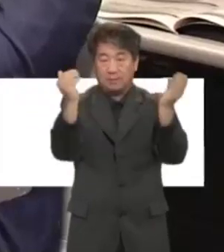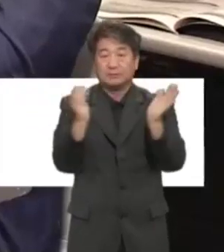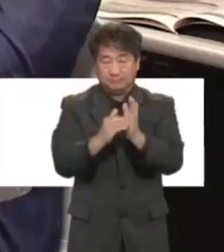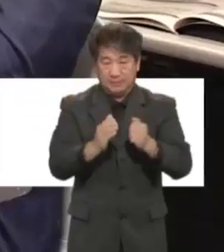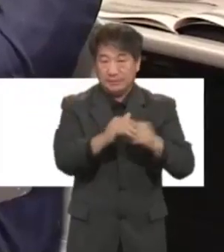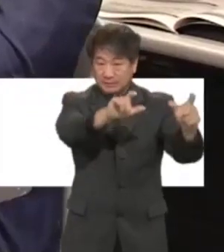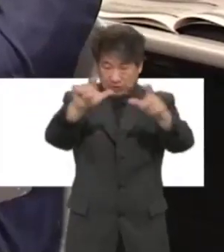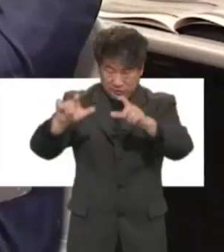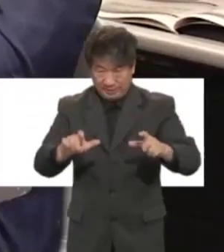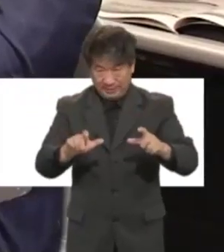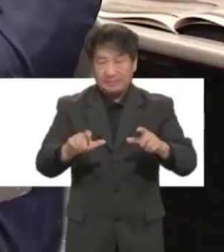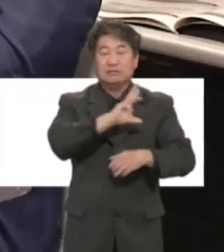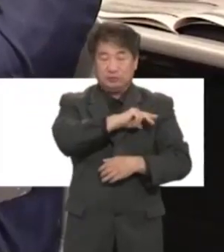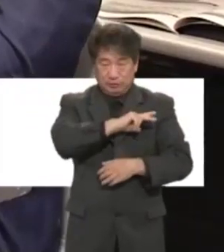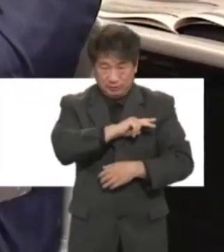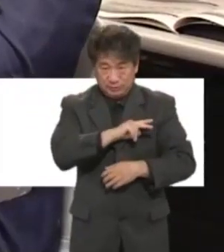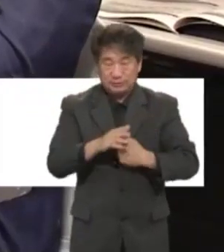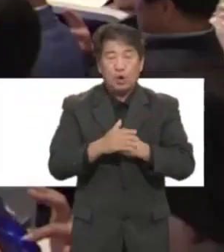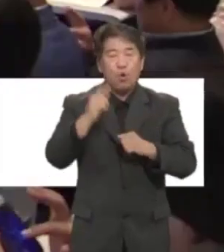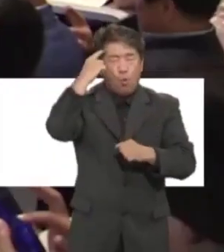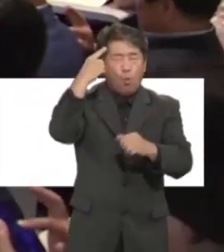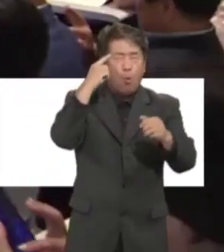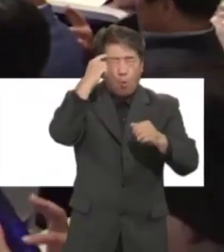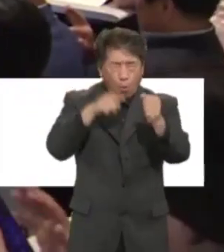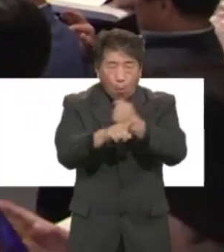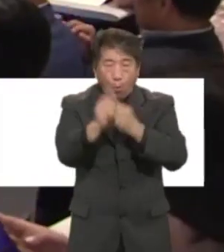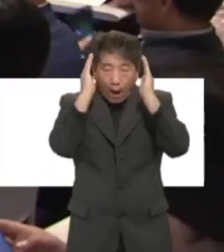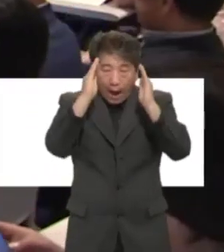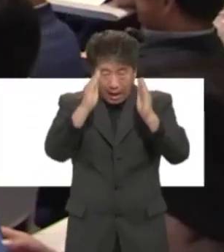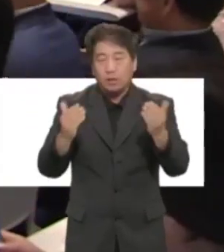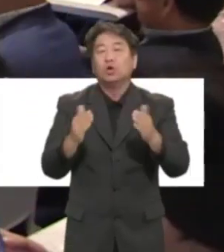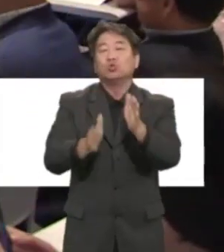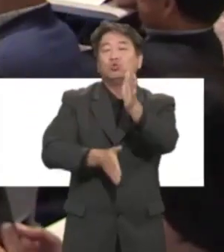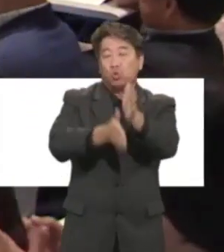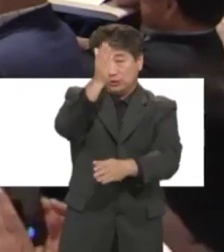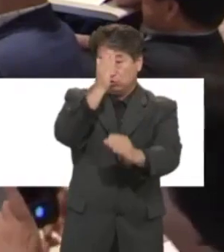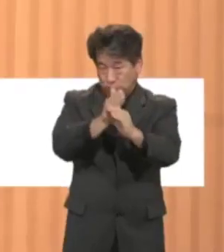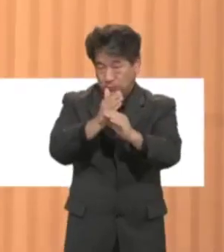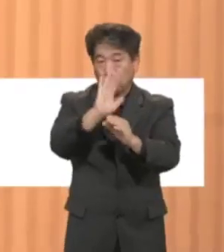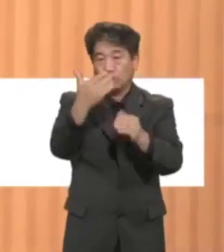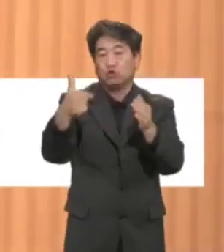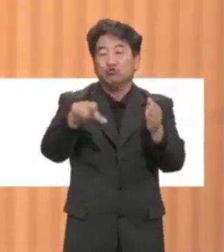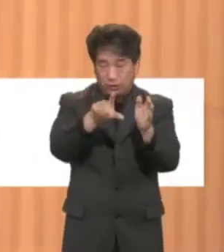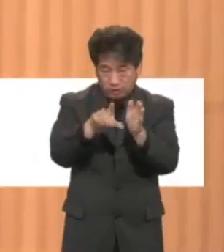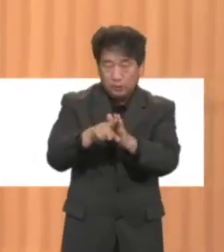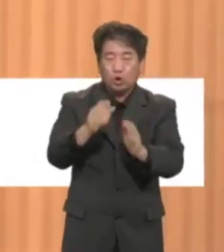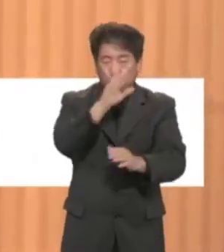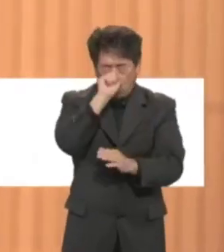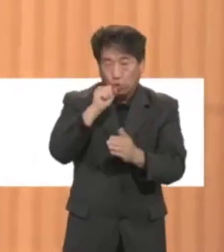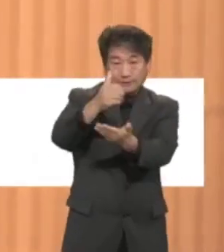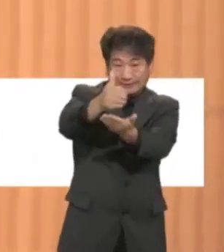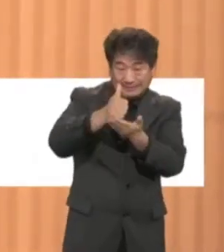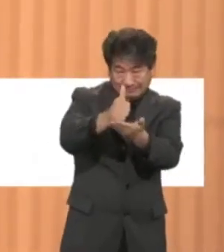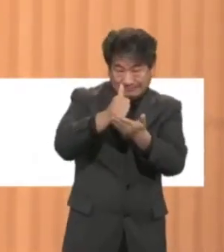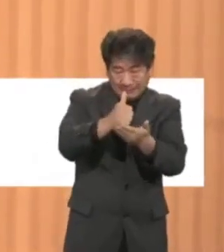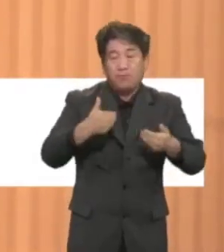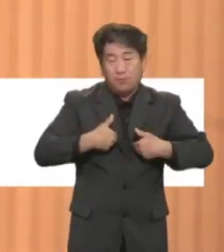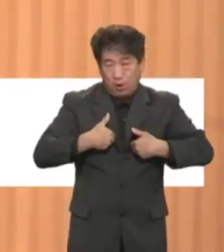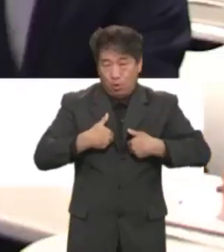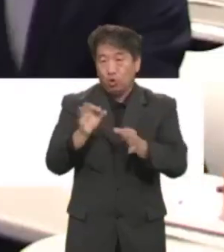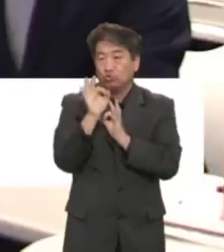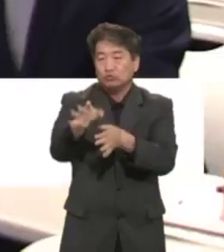지역의원들은 과학수도 대전실에 뒷받침하기 위해서는 다양한 인재를 유치하고 육성해야 한다며이를 위해 조세 면제와